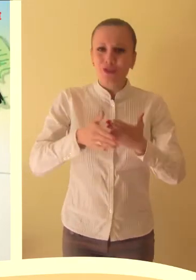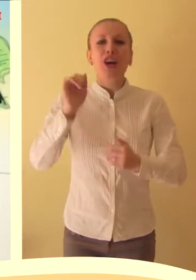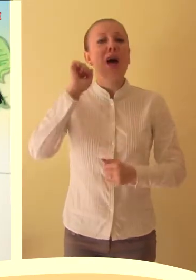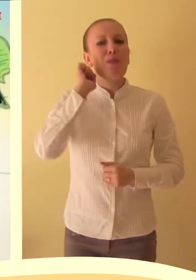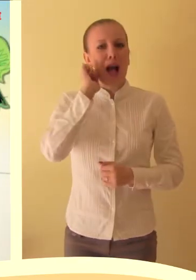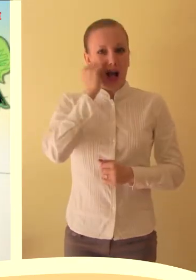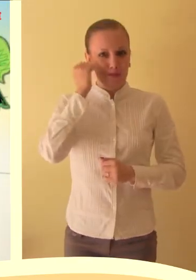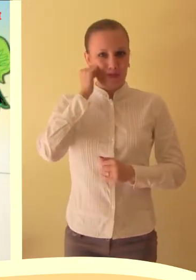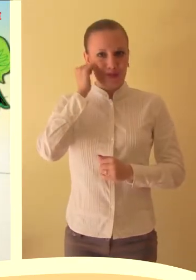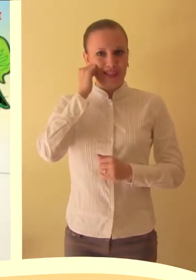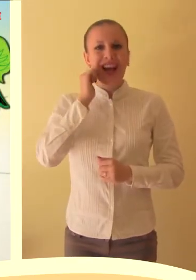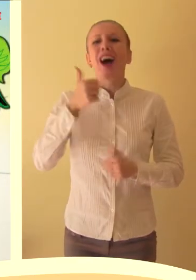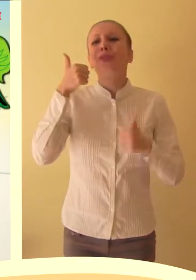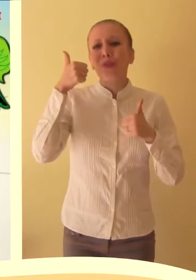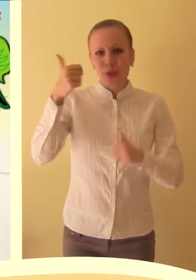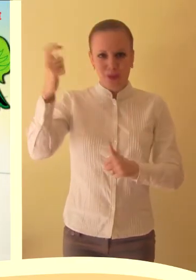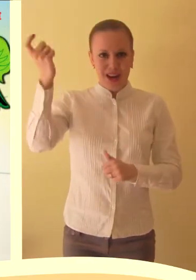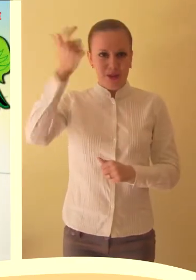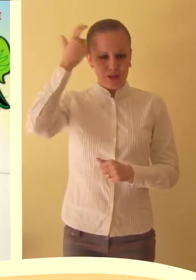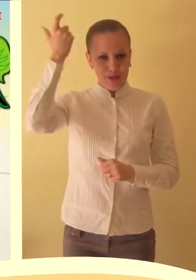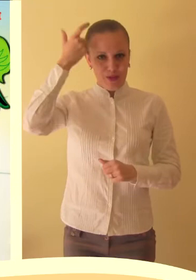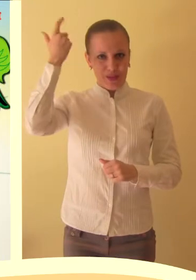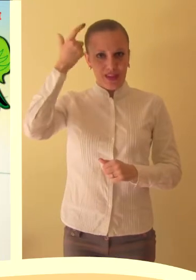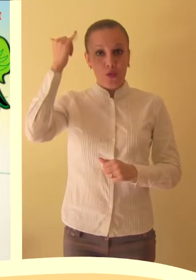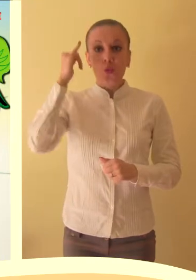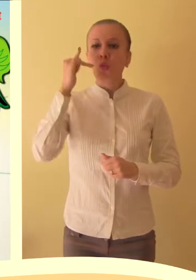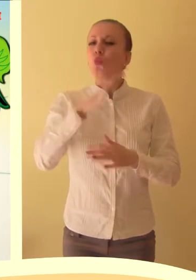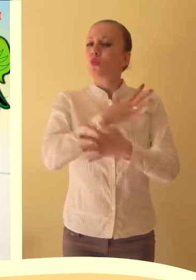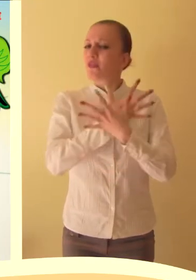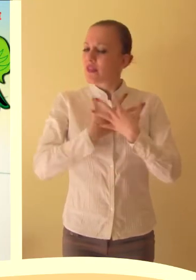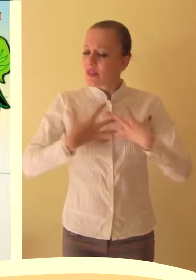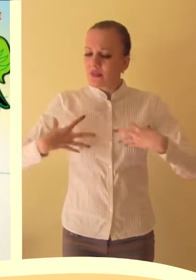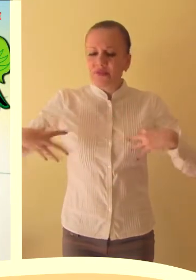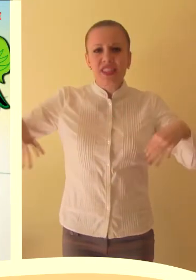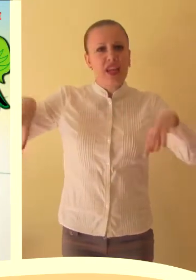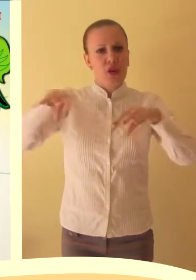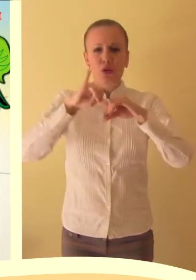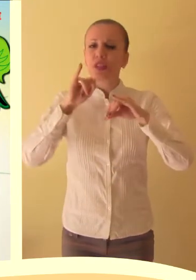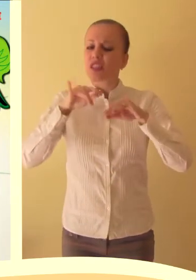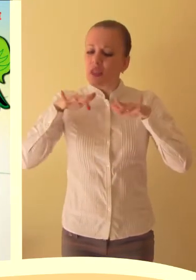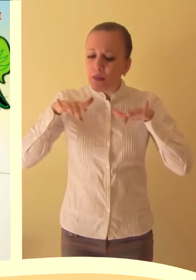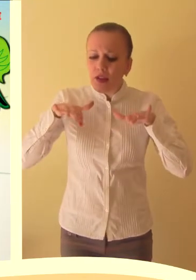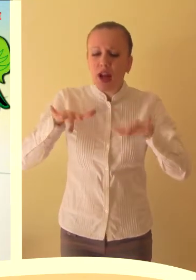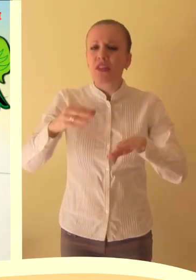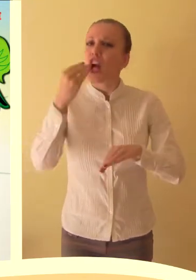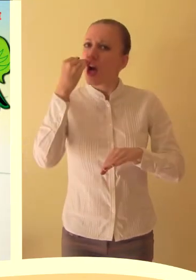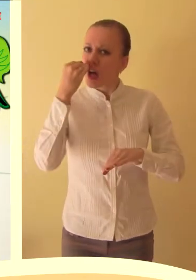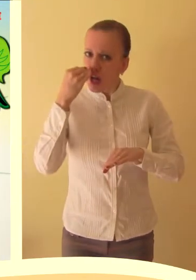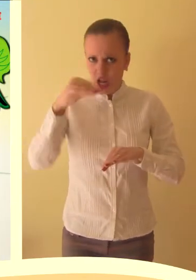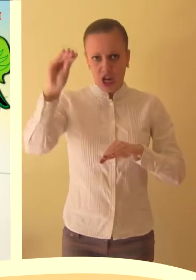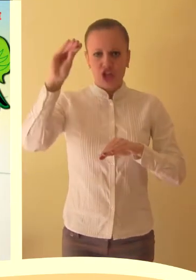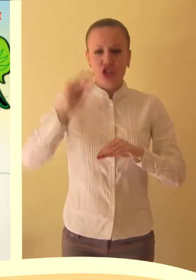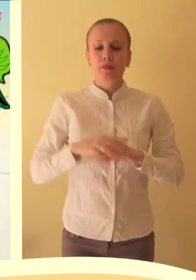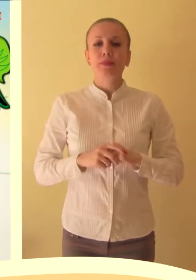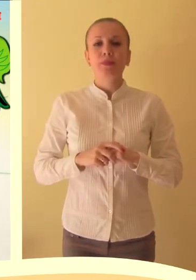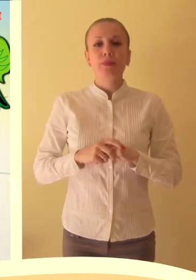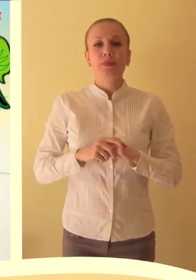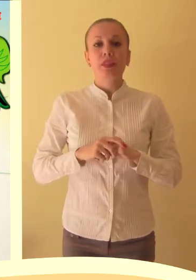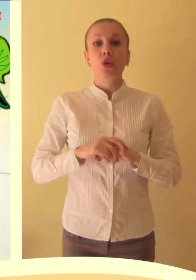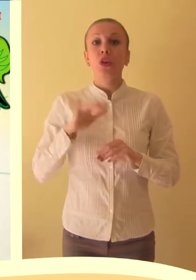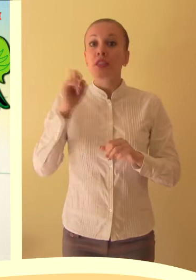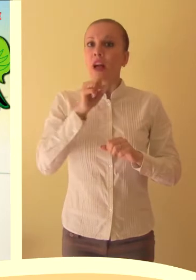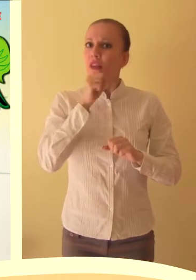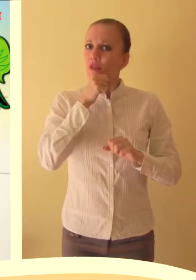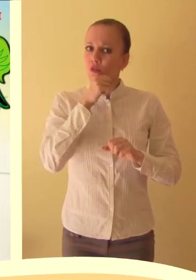Допоможе тут бабуся, добра господиня, у всіх домашніх справах найкраща в